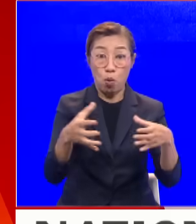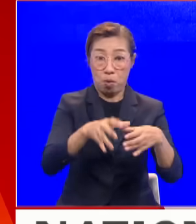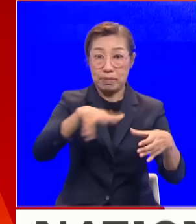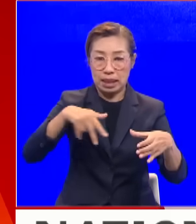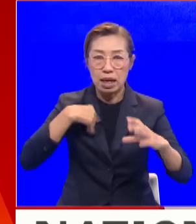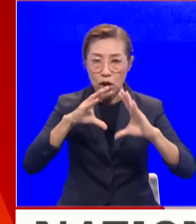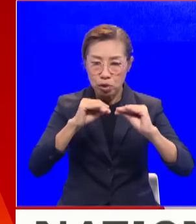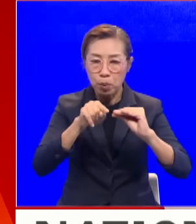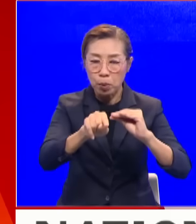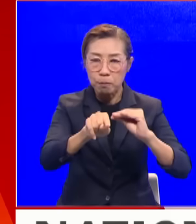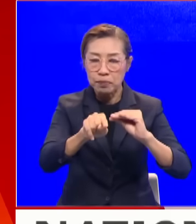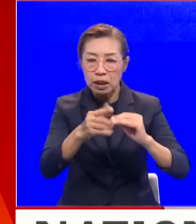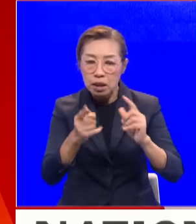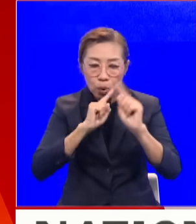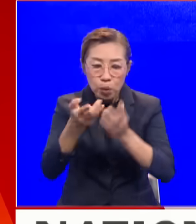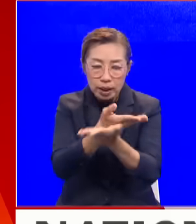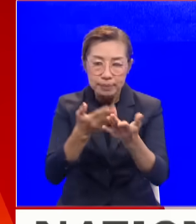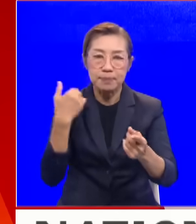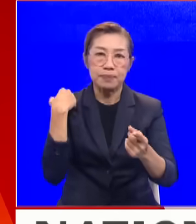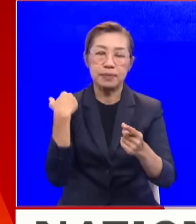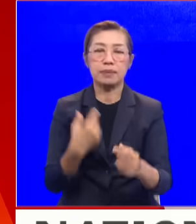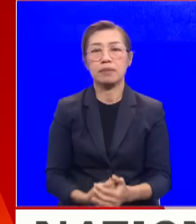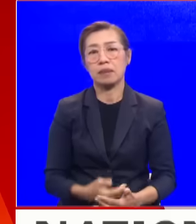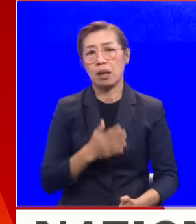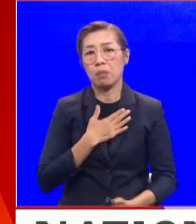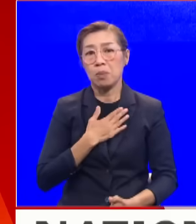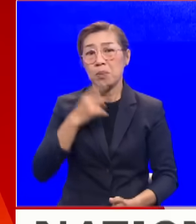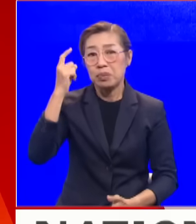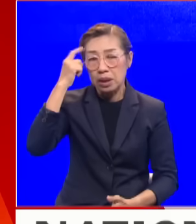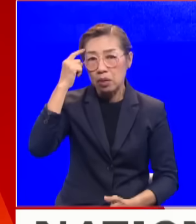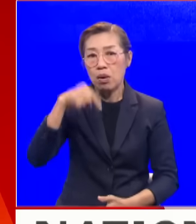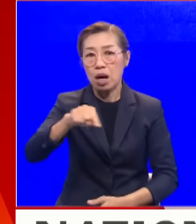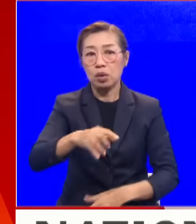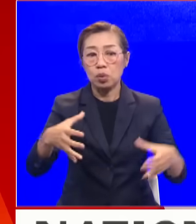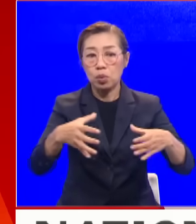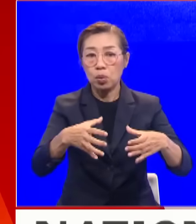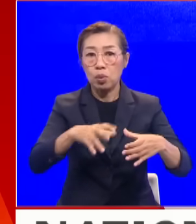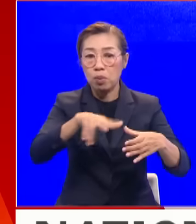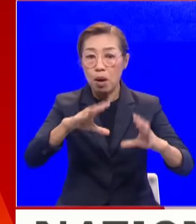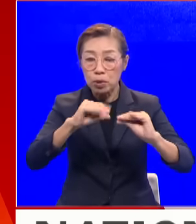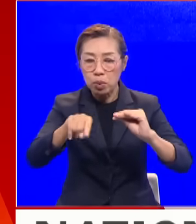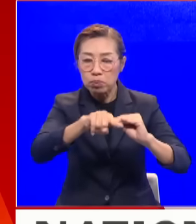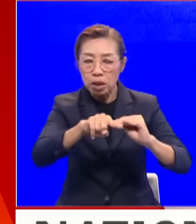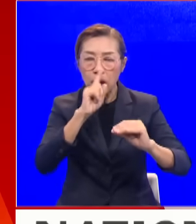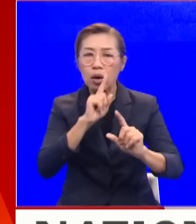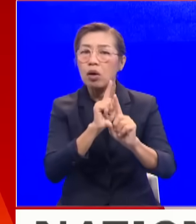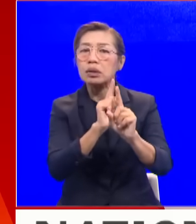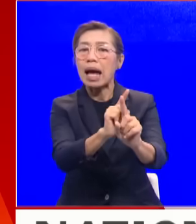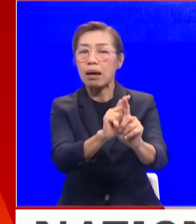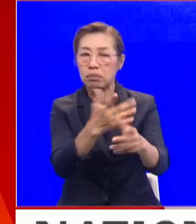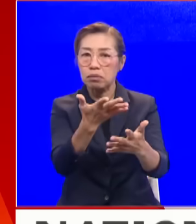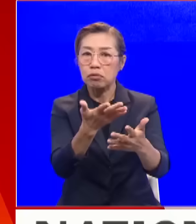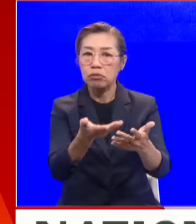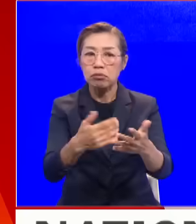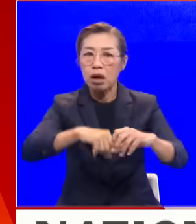ที่ประชุมตรงนั้นในหารือกันนะครับก็ผมว่าที่ประชุมก็คงจะฟังความเห็นของพรรคอันนี้ก็เป็นไปตามกระบวนการของพรรค